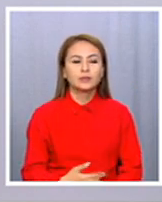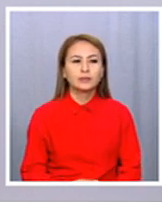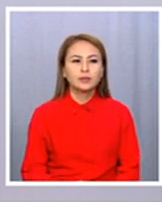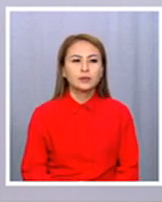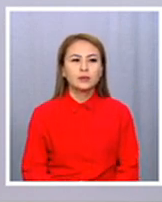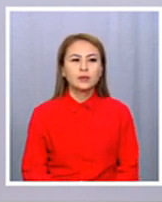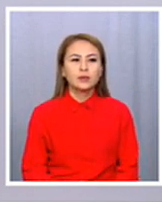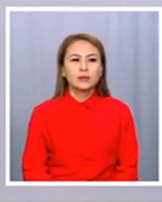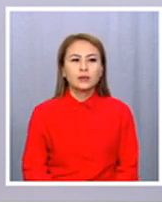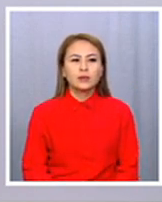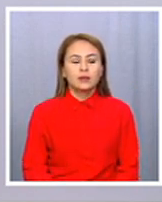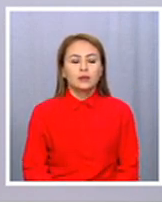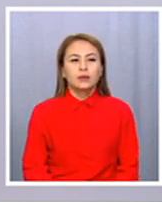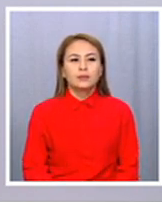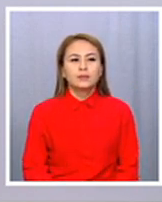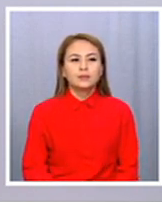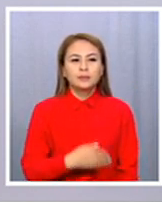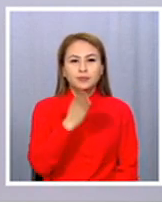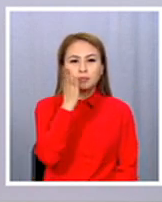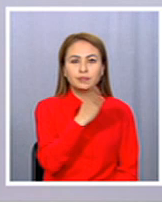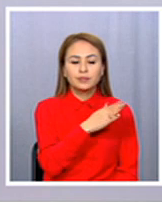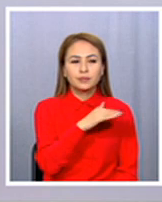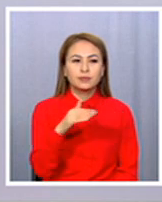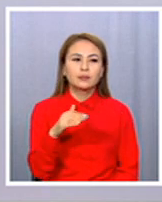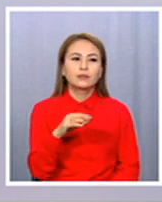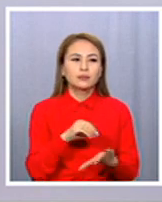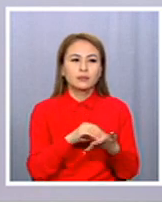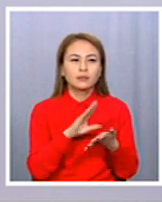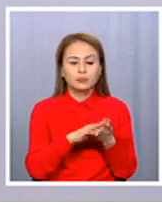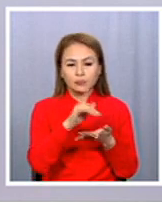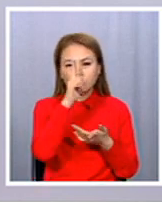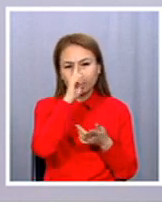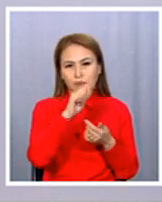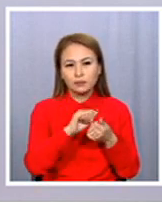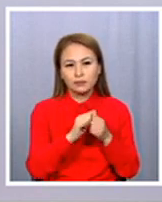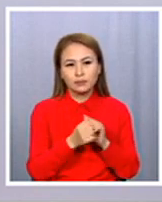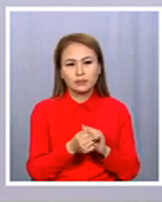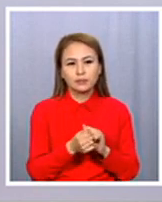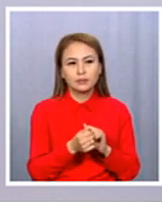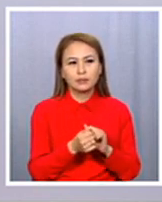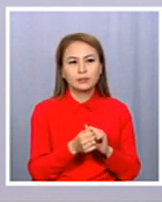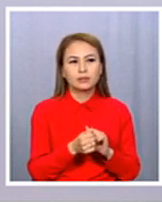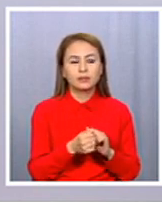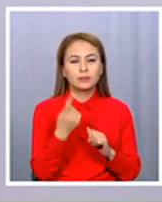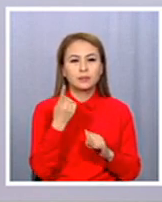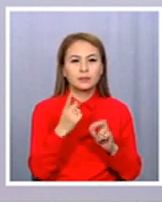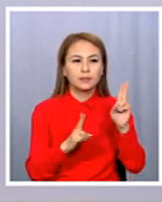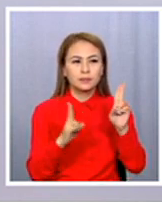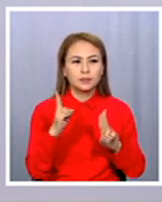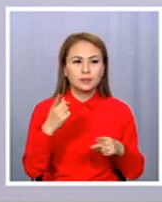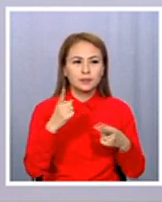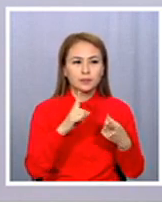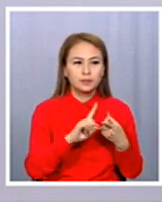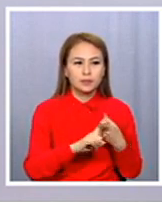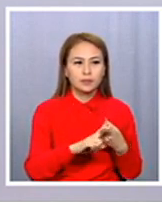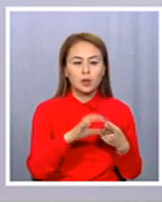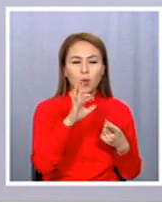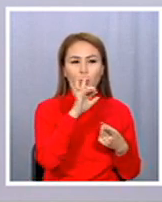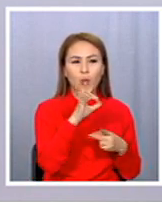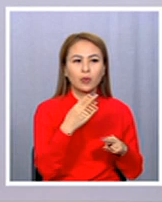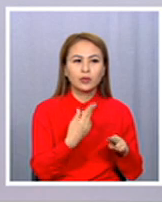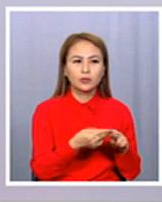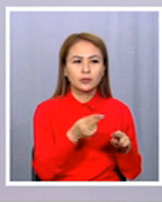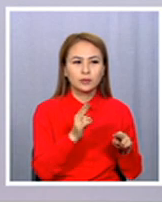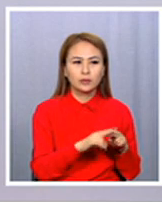балар мына бұрыш деген белгіні есімізде сақтап алайық. Бірінші тәсіл бойынша балар міндетті түрде мына О деген